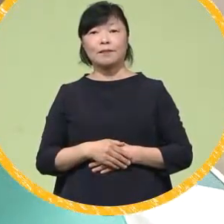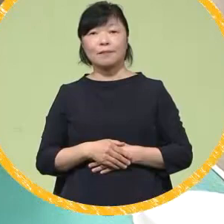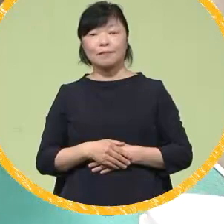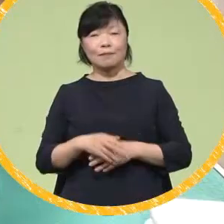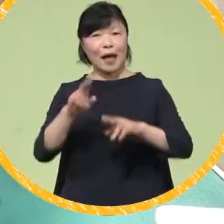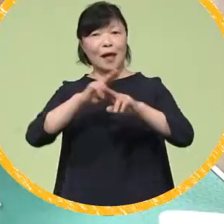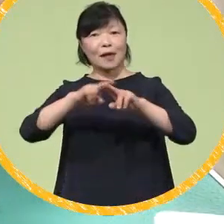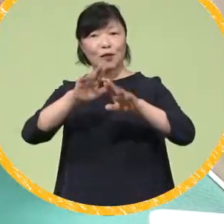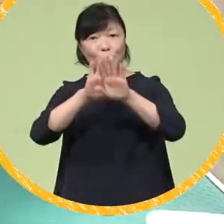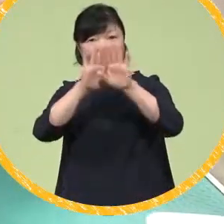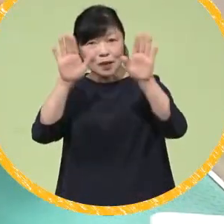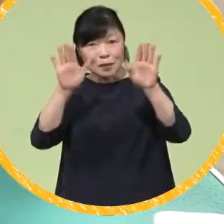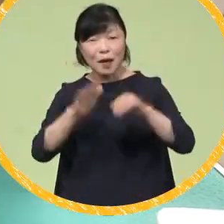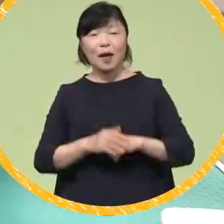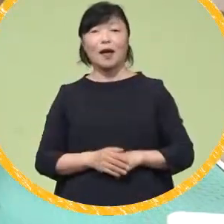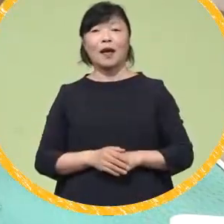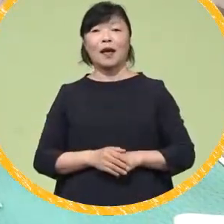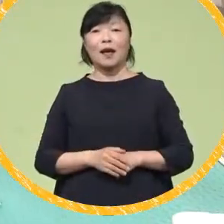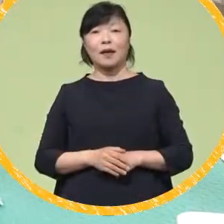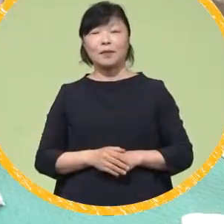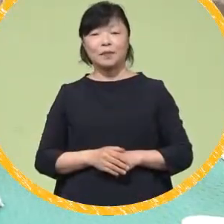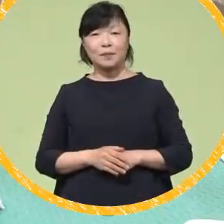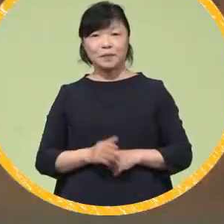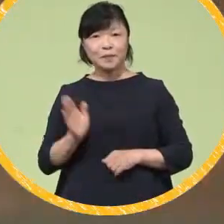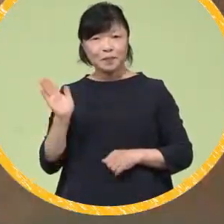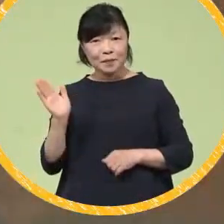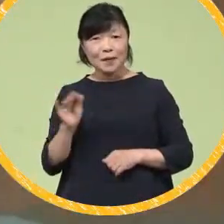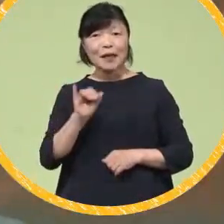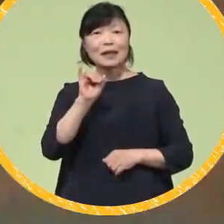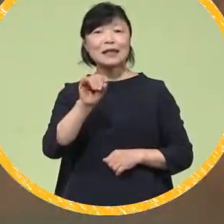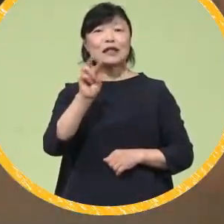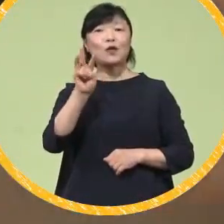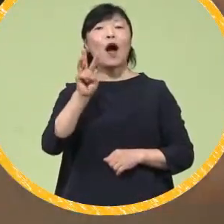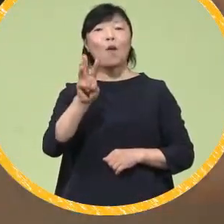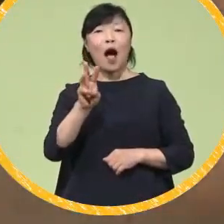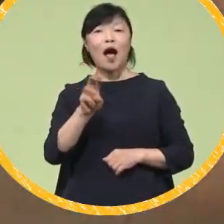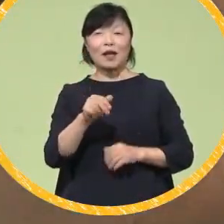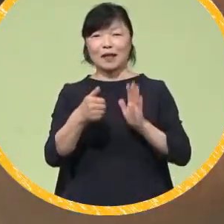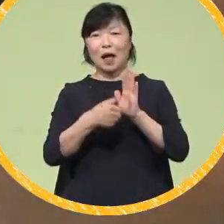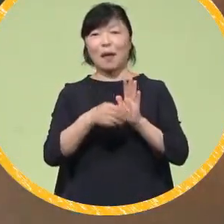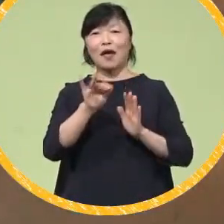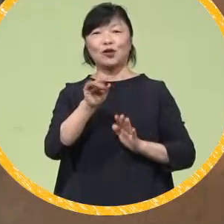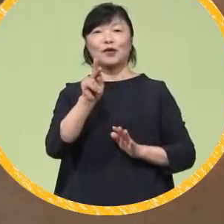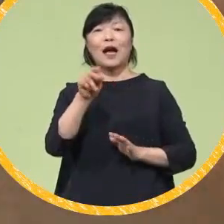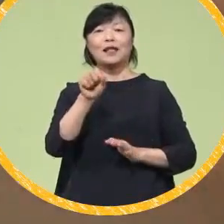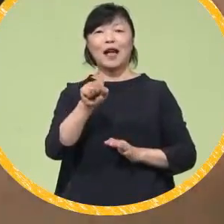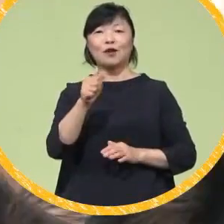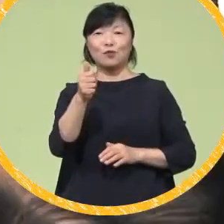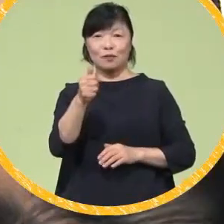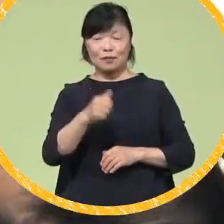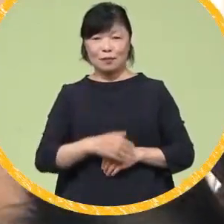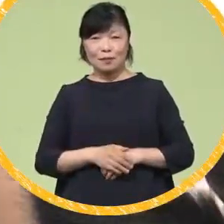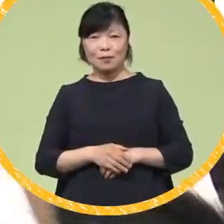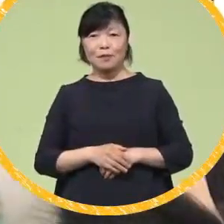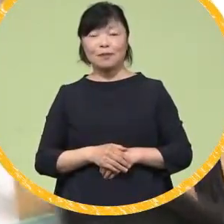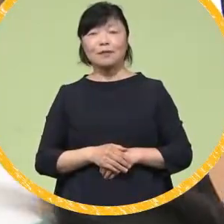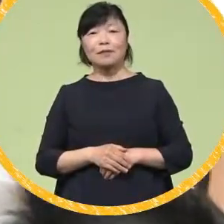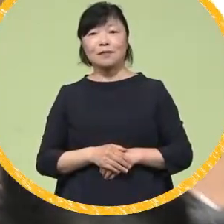カット開始。今回のカットモデルはチワワの司くんです。 なん